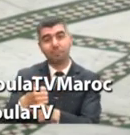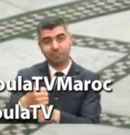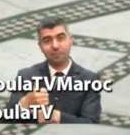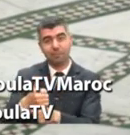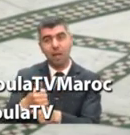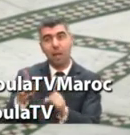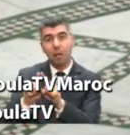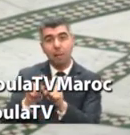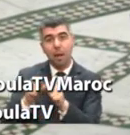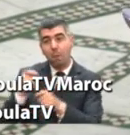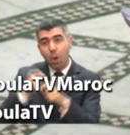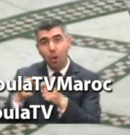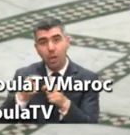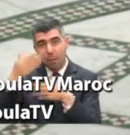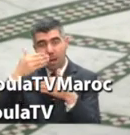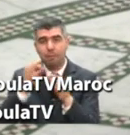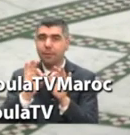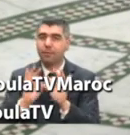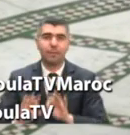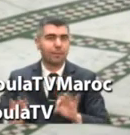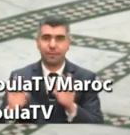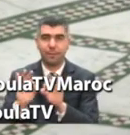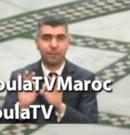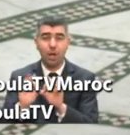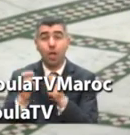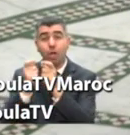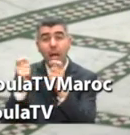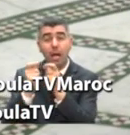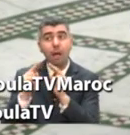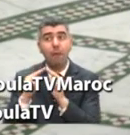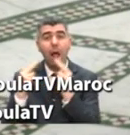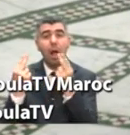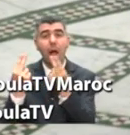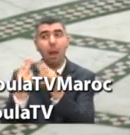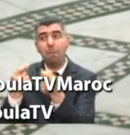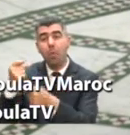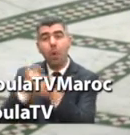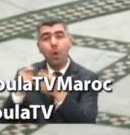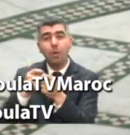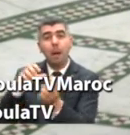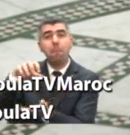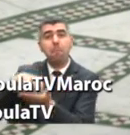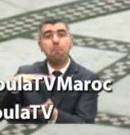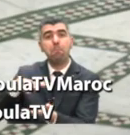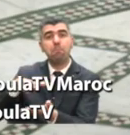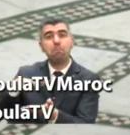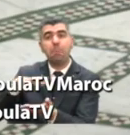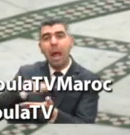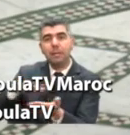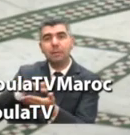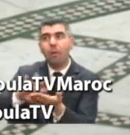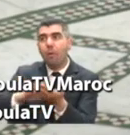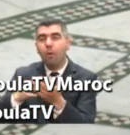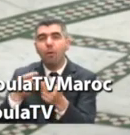أنها تبيعو عندك. كل شيء هذا الشيء كنتغلبوا عليه كذلك بالرخص المؤقتة اللي كنعطيوها لما كينتهي الدواء. عندنا كذلك الصفقات العمومية اللي فيها